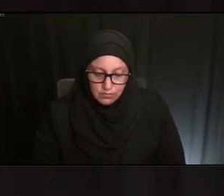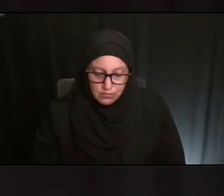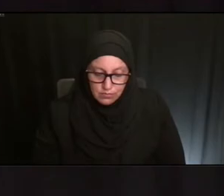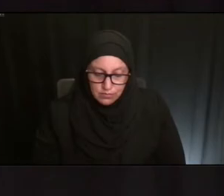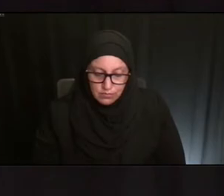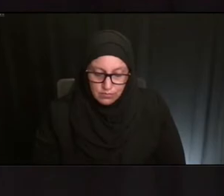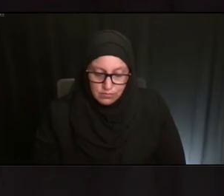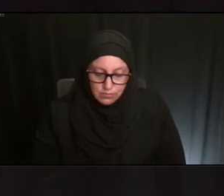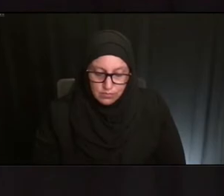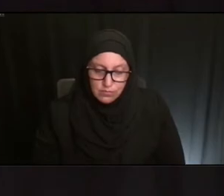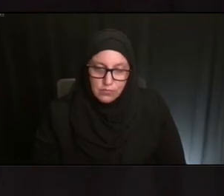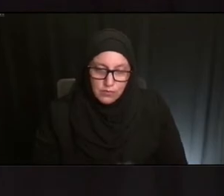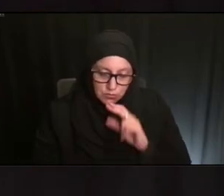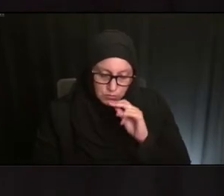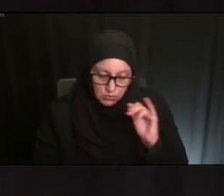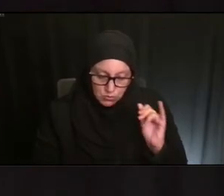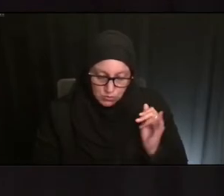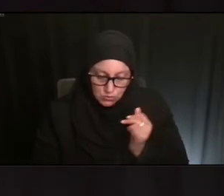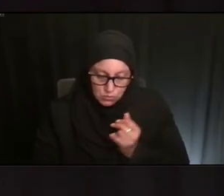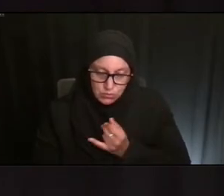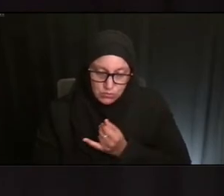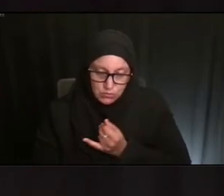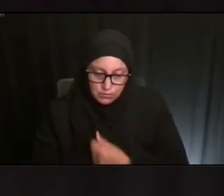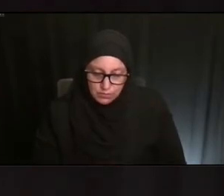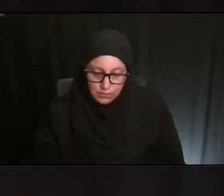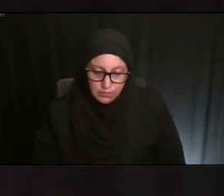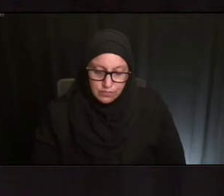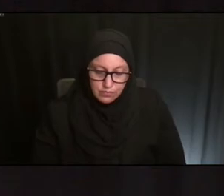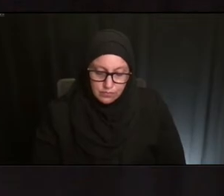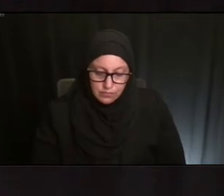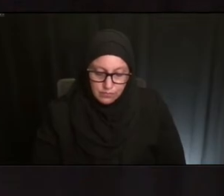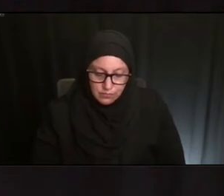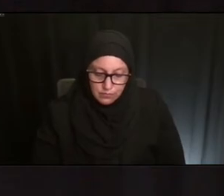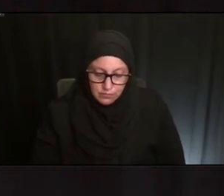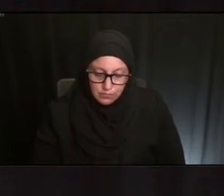وكذبتم وأسي إليكم